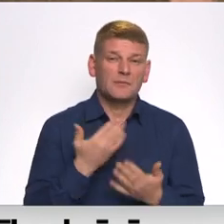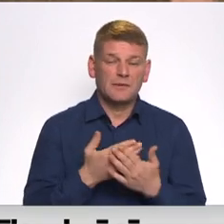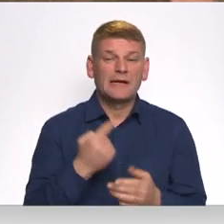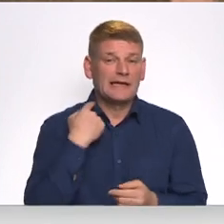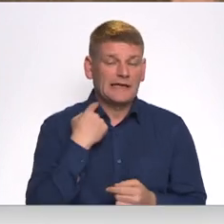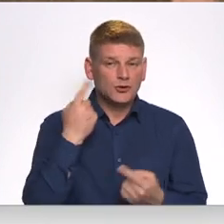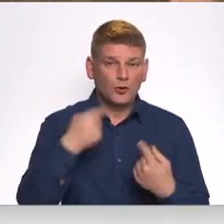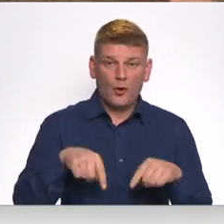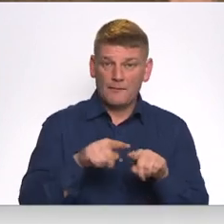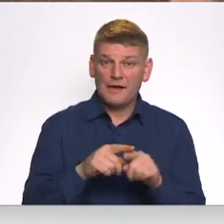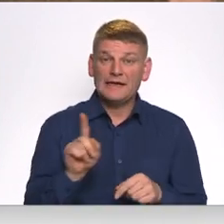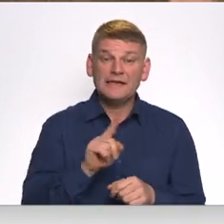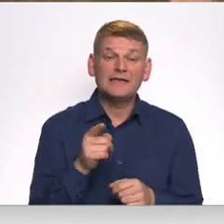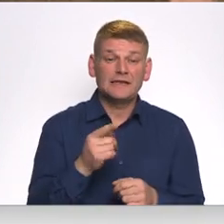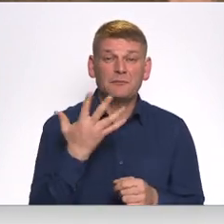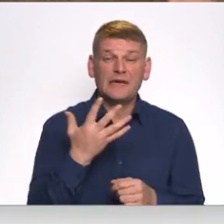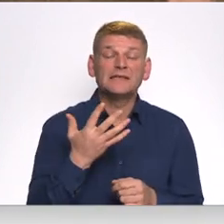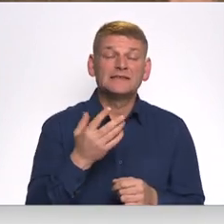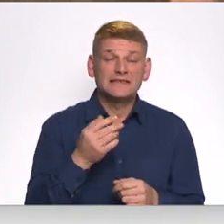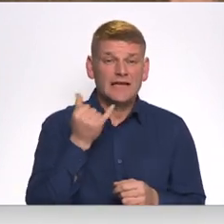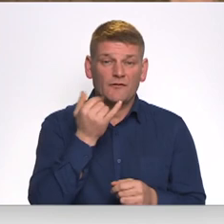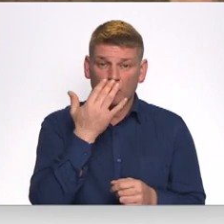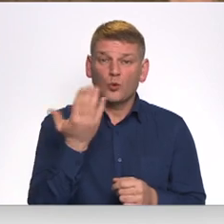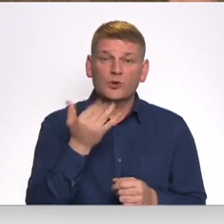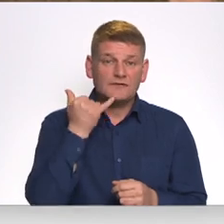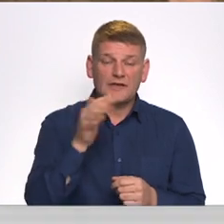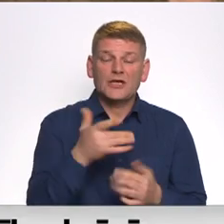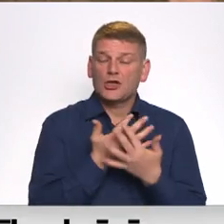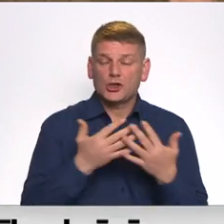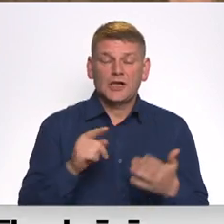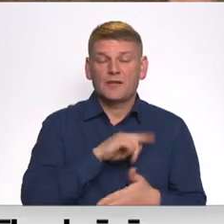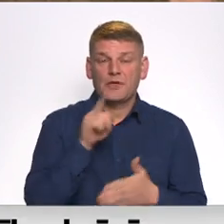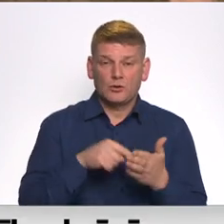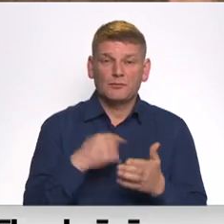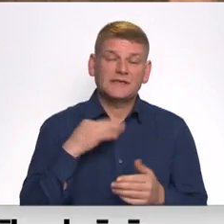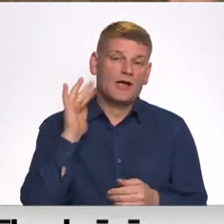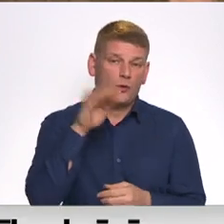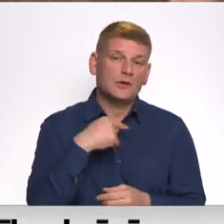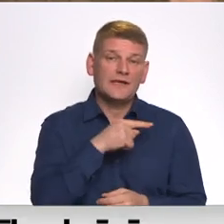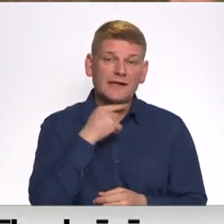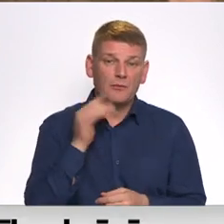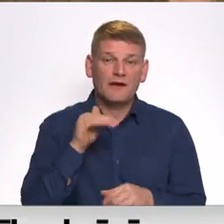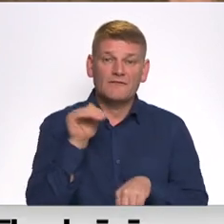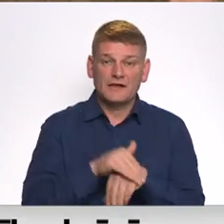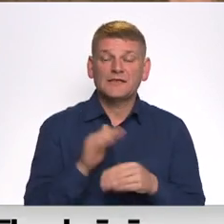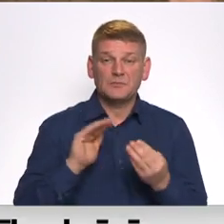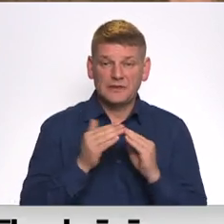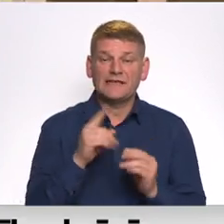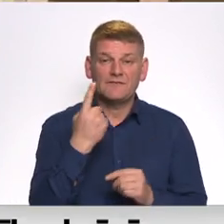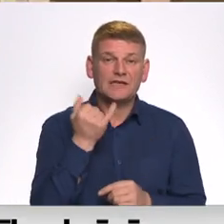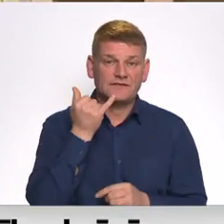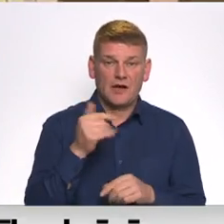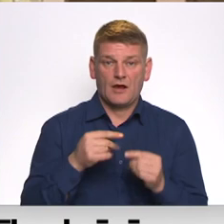ir vairāk kā 5 telefonu numuru, kur zvanīt ar dažādiem jautājumiem. Mēs nākotnē gribam iet uz to, ka faktiski pilsēta ir viena zvana